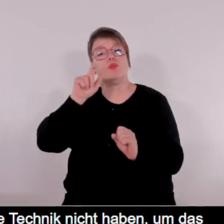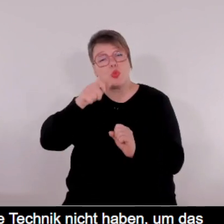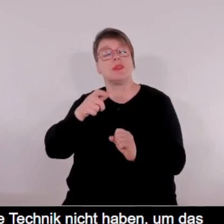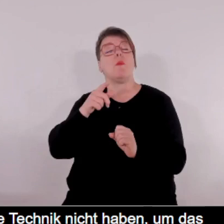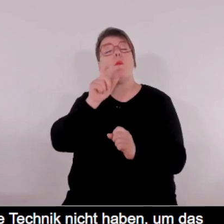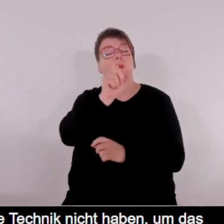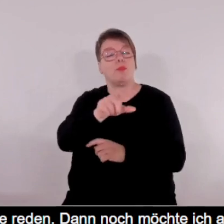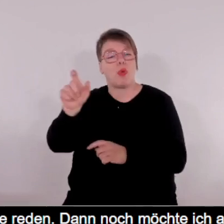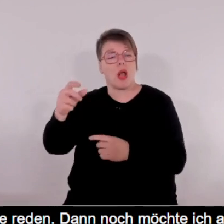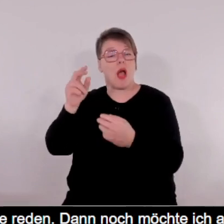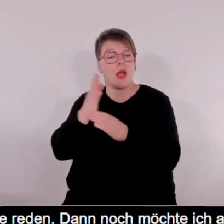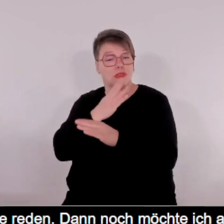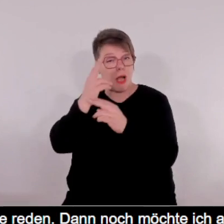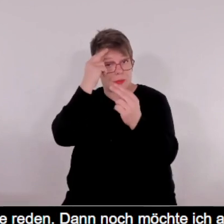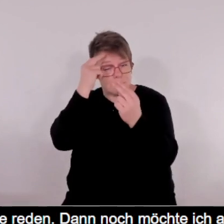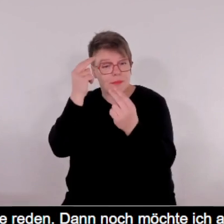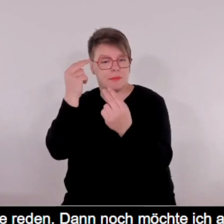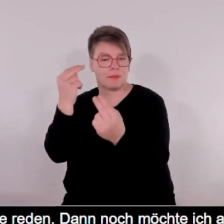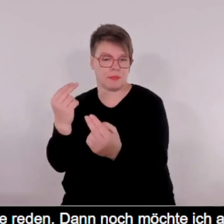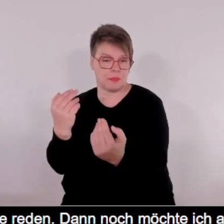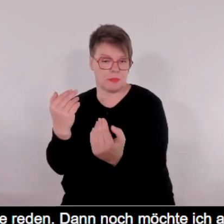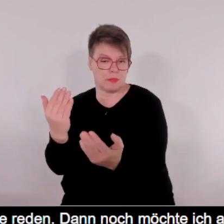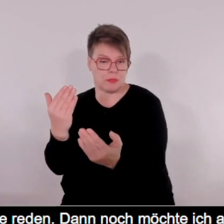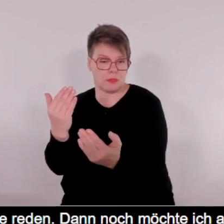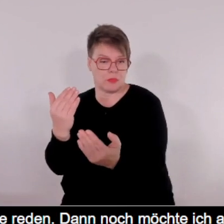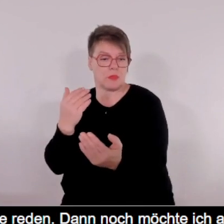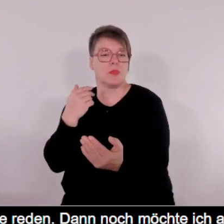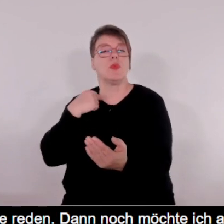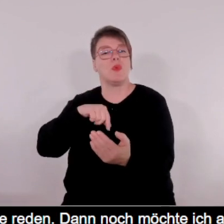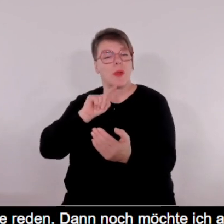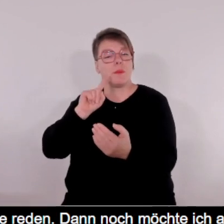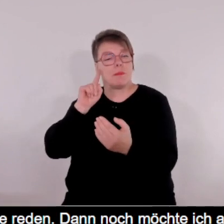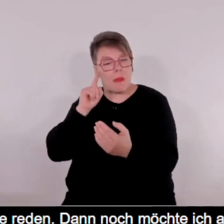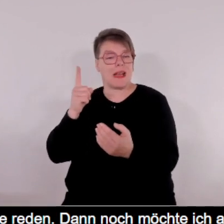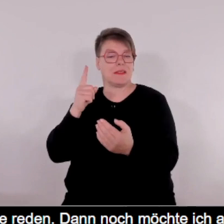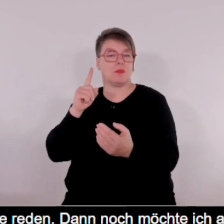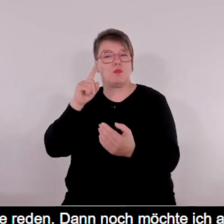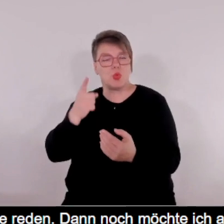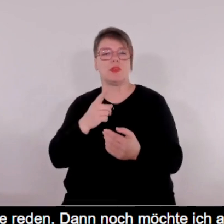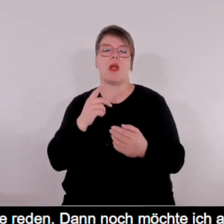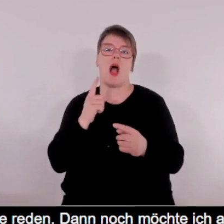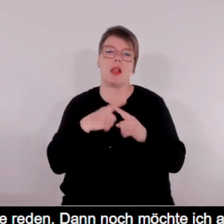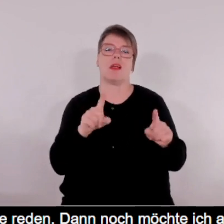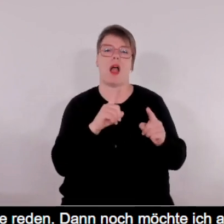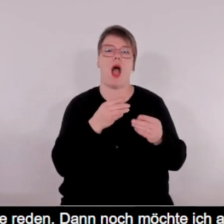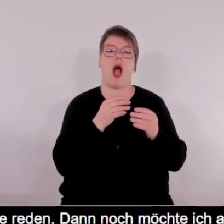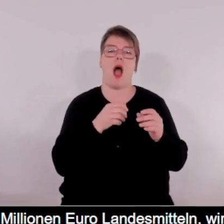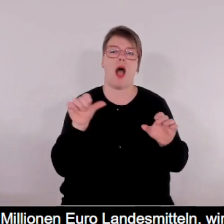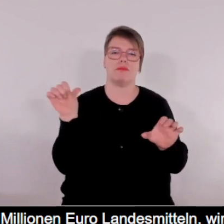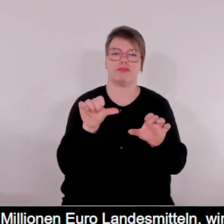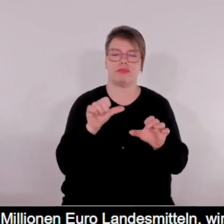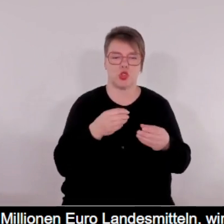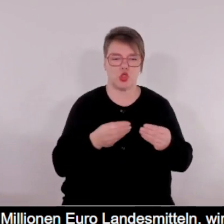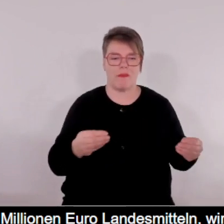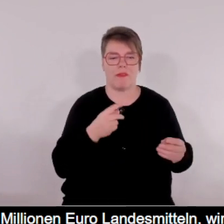muss weiterhin politisch ideologiefrei gesehen werden, nicht angeschwärzt werden, nicht politisch gemobbt